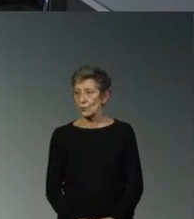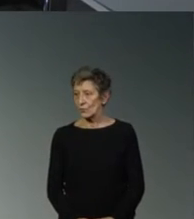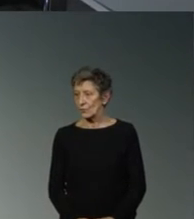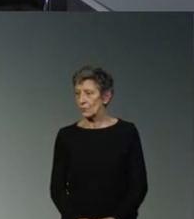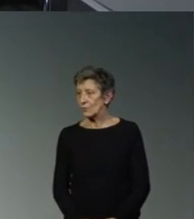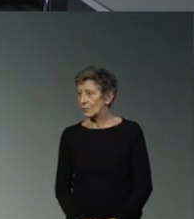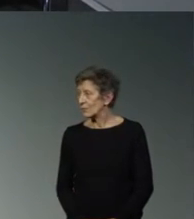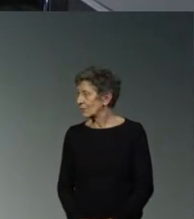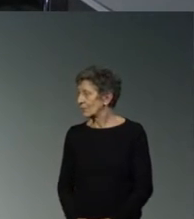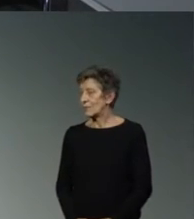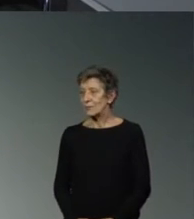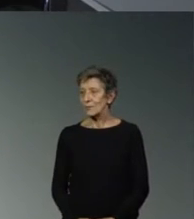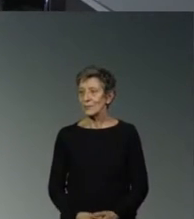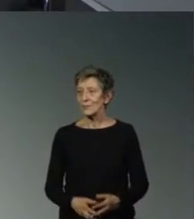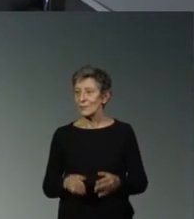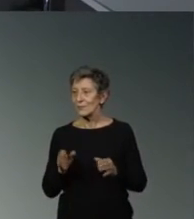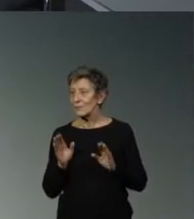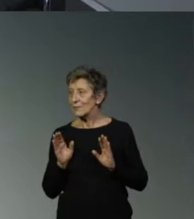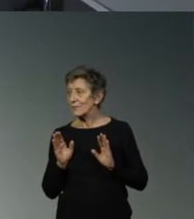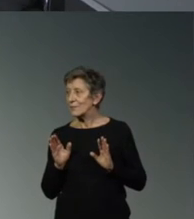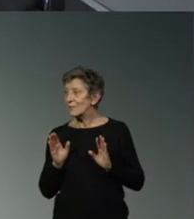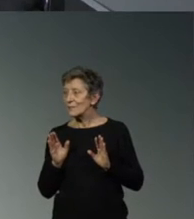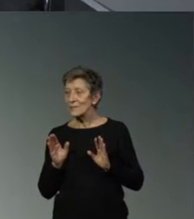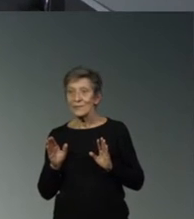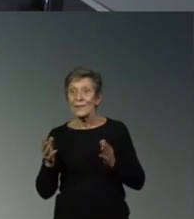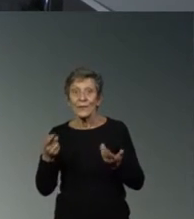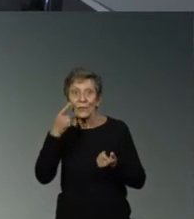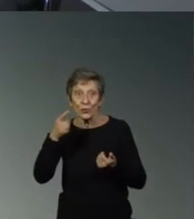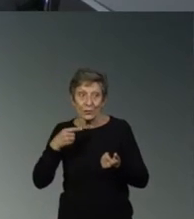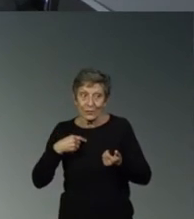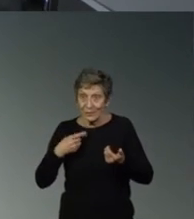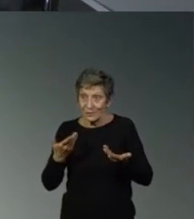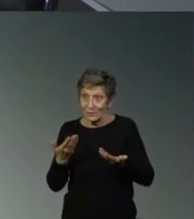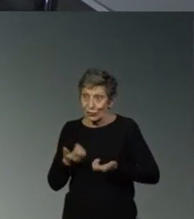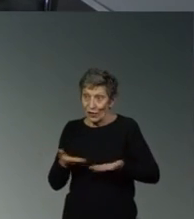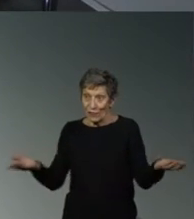J'ai avoué le niveau de mes références. Hein. Moi, c'est Cyprien, donc vous savez, vous pouvez y aller sans peur et sans reproche.